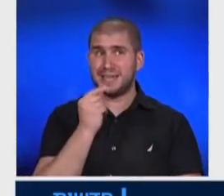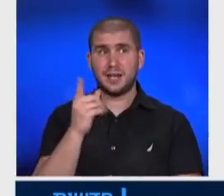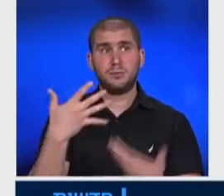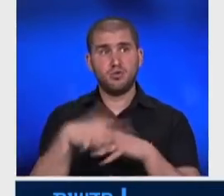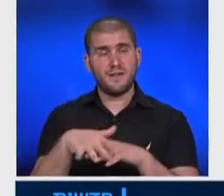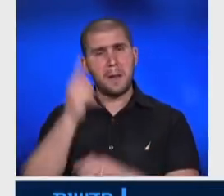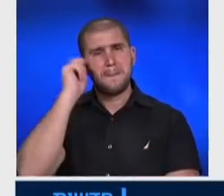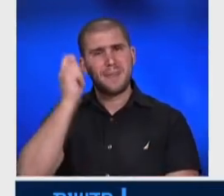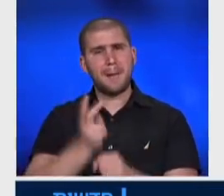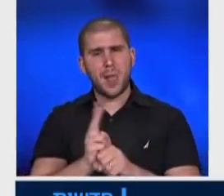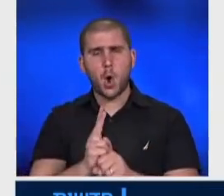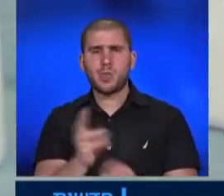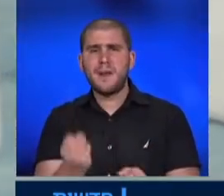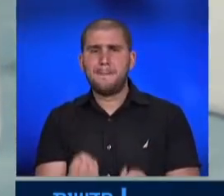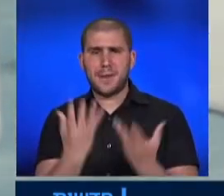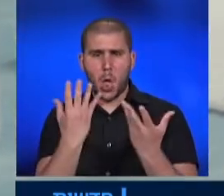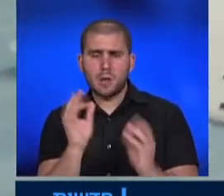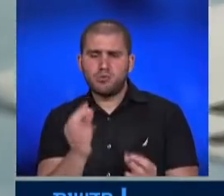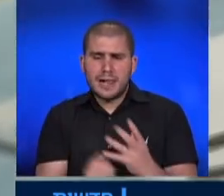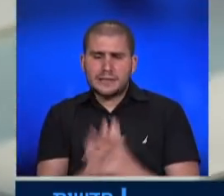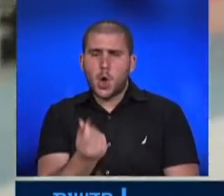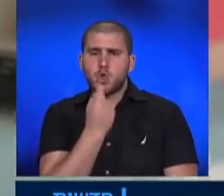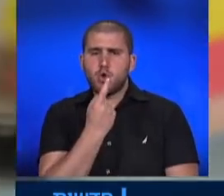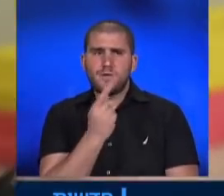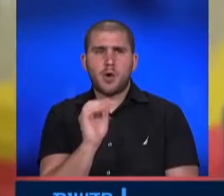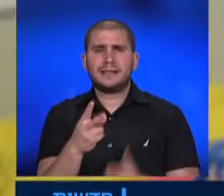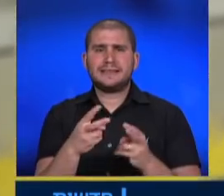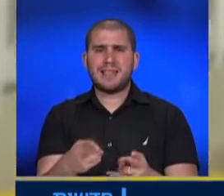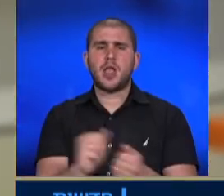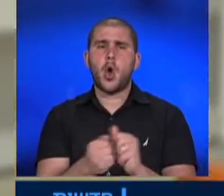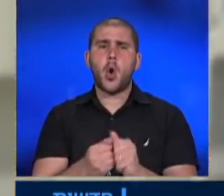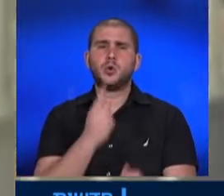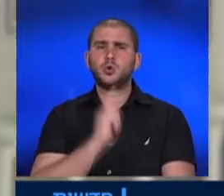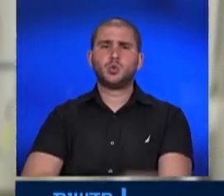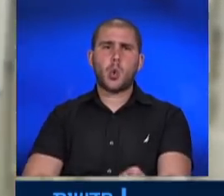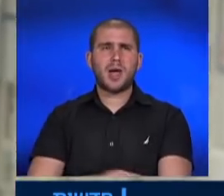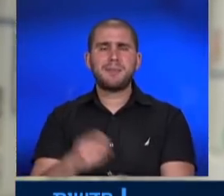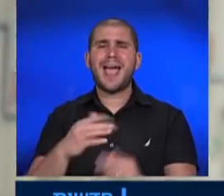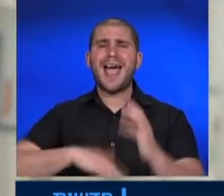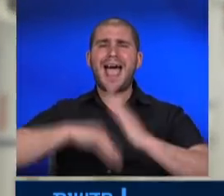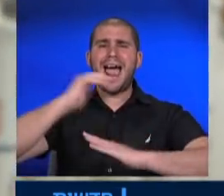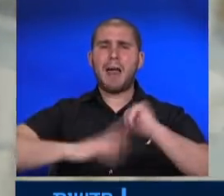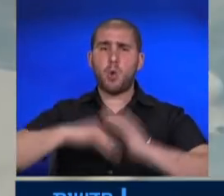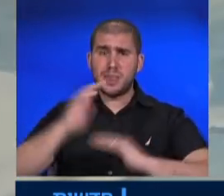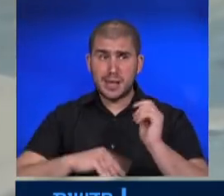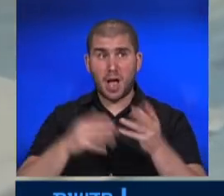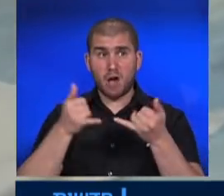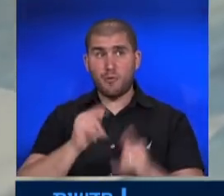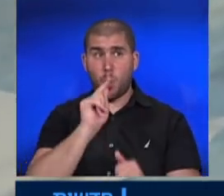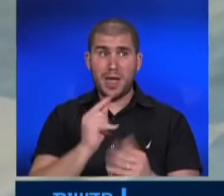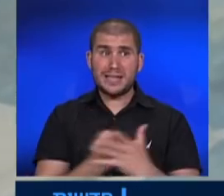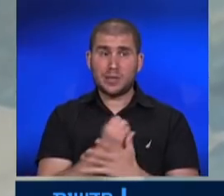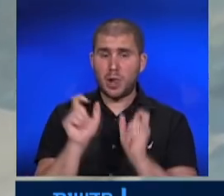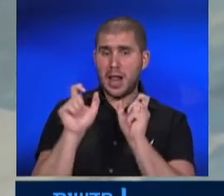מלאכותית וביולוגיה, כדי לייצר תרופות לסרטן ולסוכרת מפפטידים, חלבונים, שאולי עכשיו יצליחו לעצור את